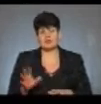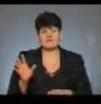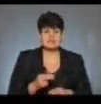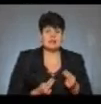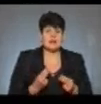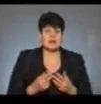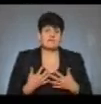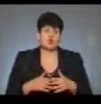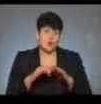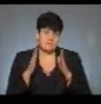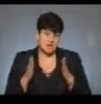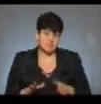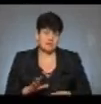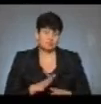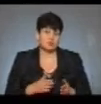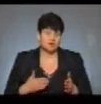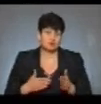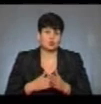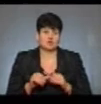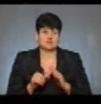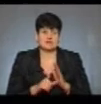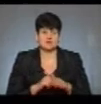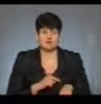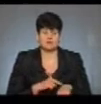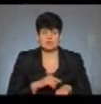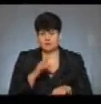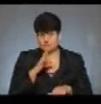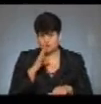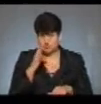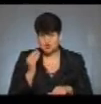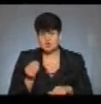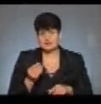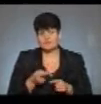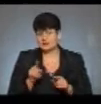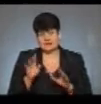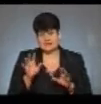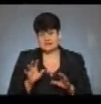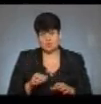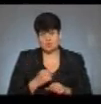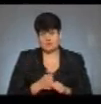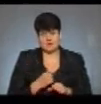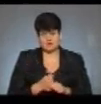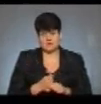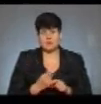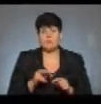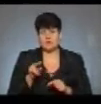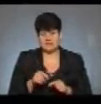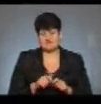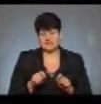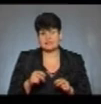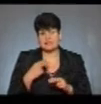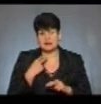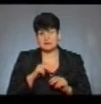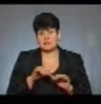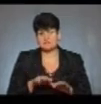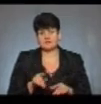ігральні автомати, які були до 16-ї години вночі, які вилучали, звичайно, вони незаконно десь працювали. Це по них відкрита кримінальна справа.